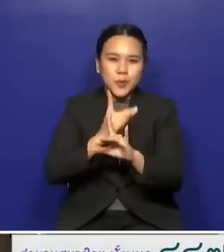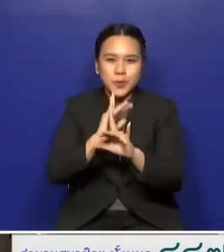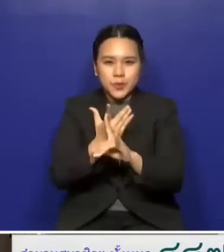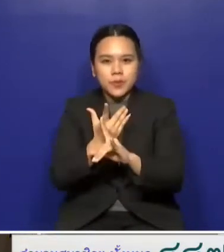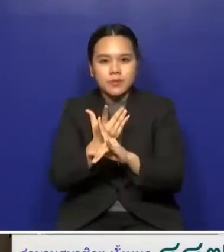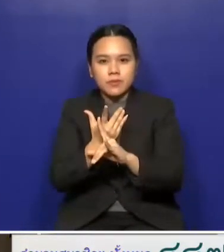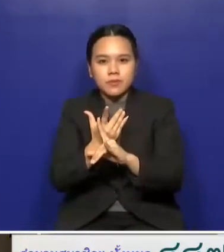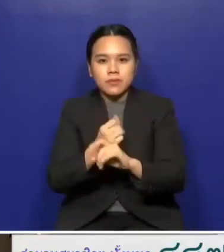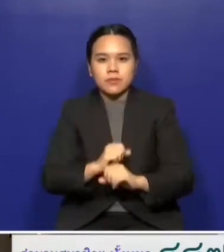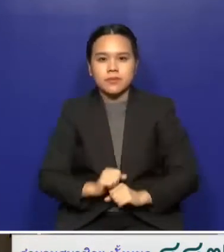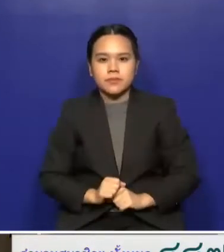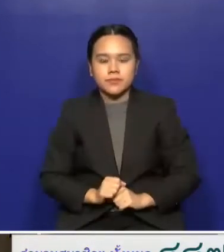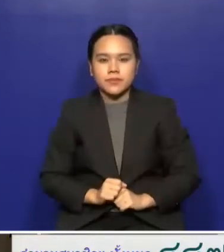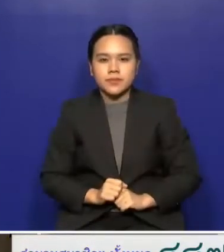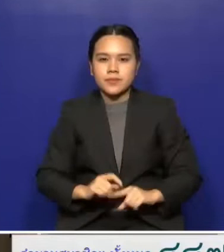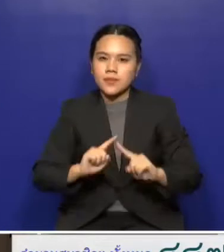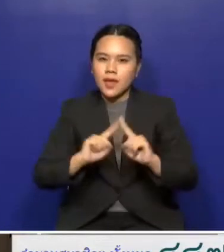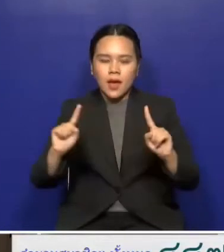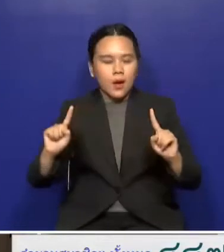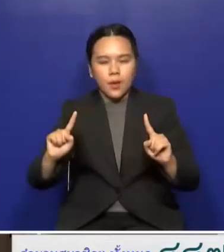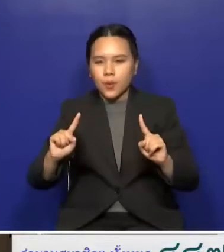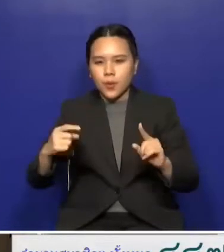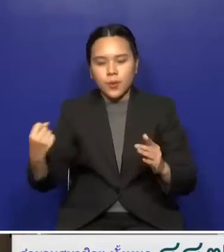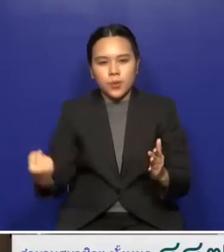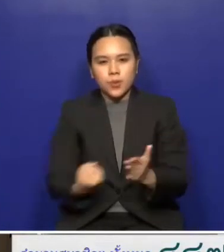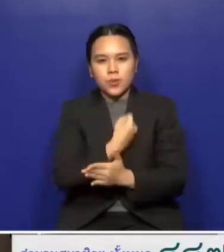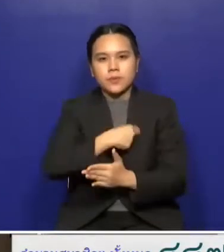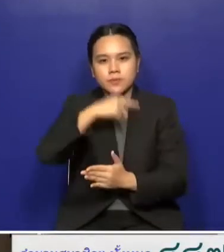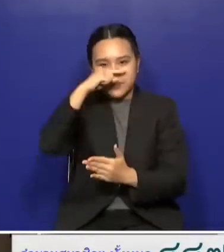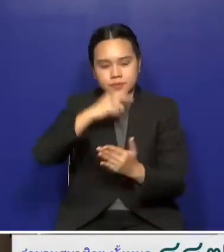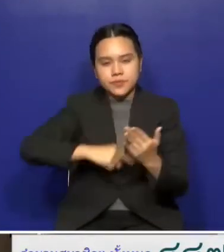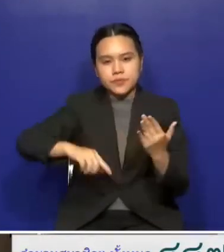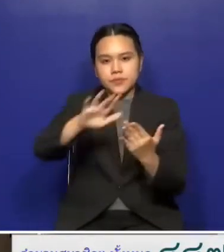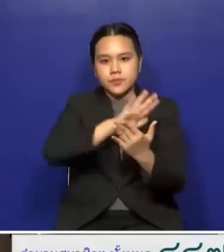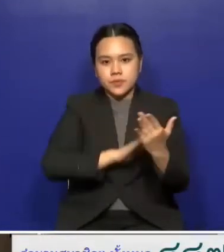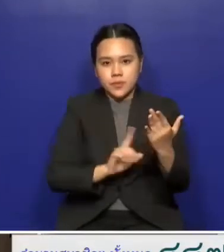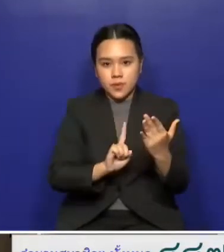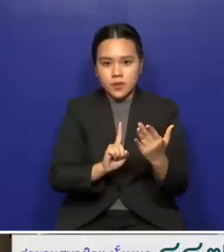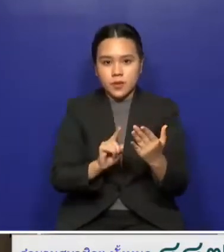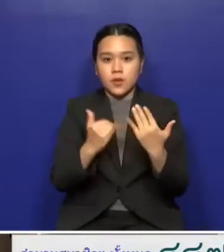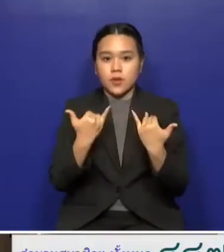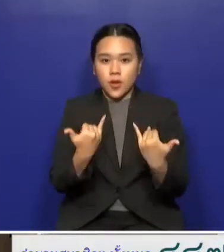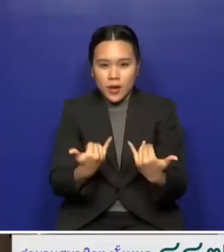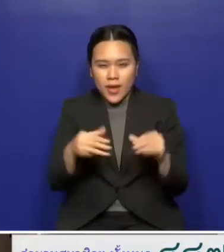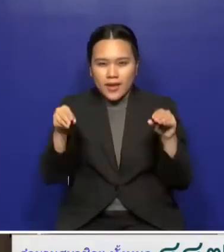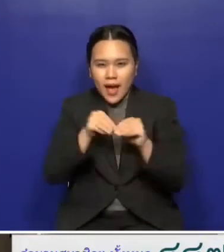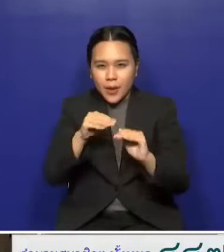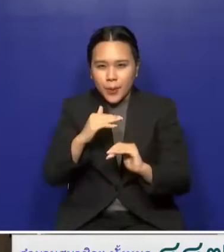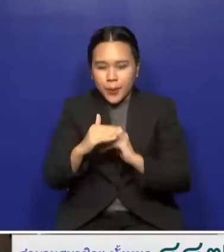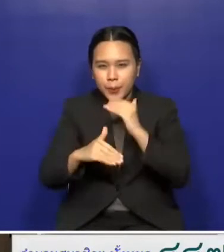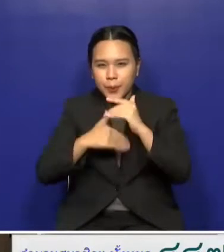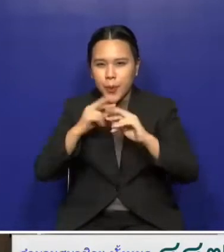ใหม่แต่เคราะห์ซ้ำกรรมซ้อนประเทศของเราครับท่านประธานที่เมื่อกำลังจะลืมตาอ้าปาก